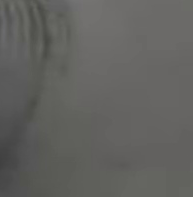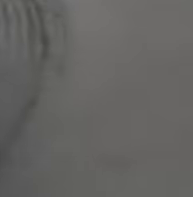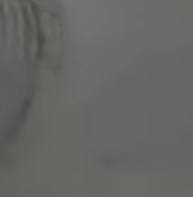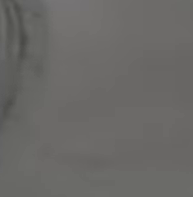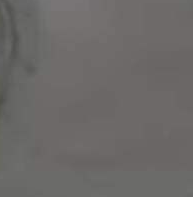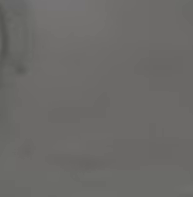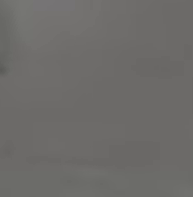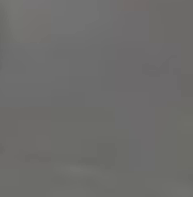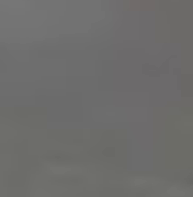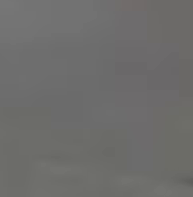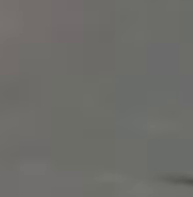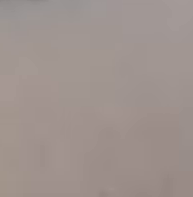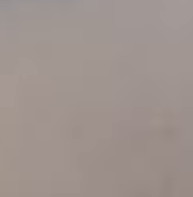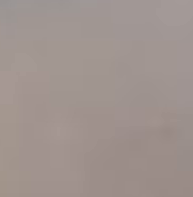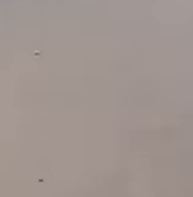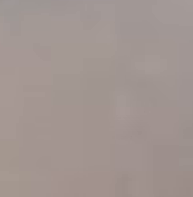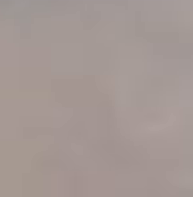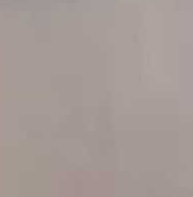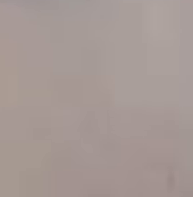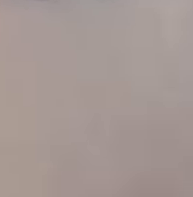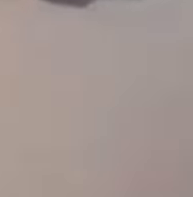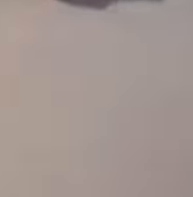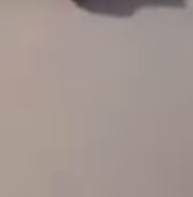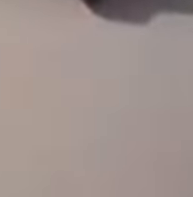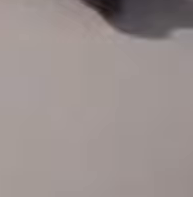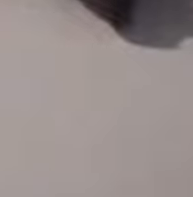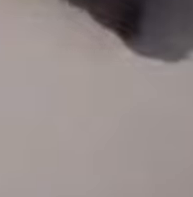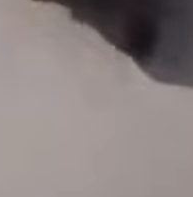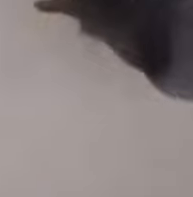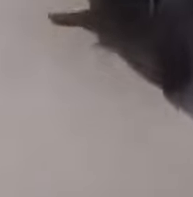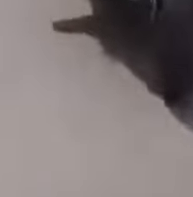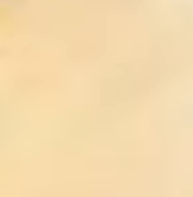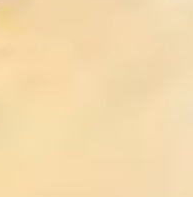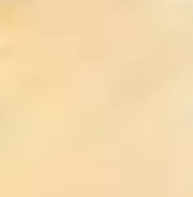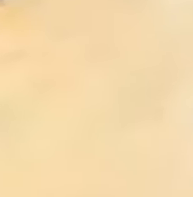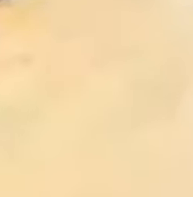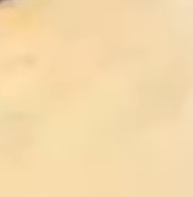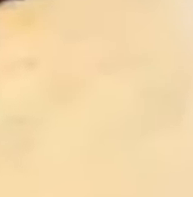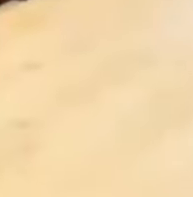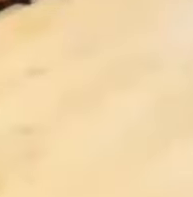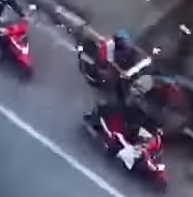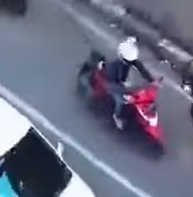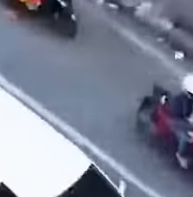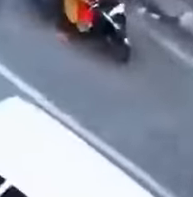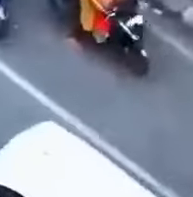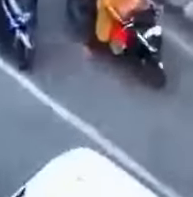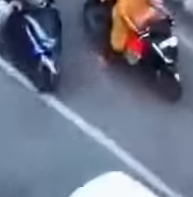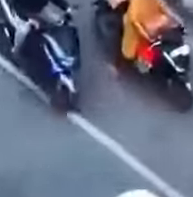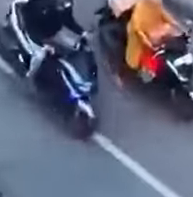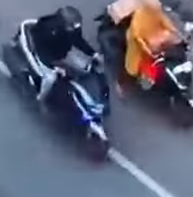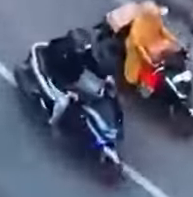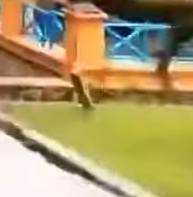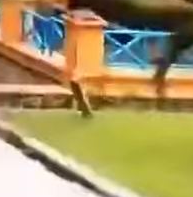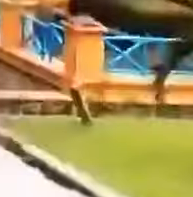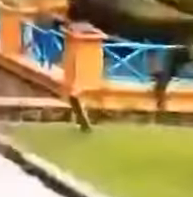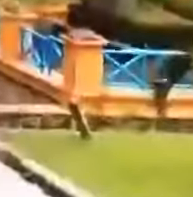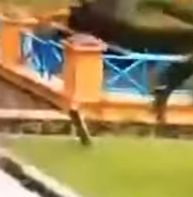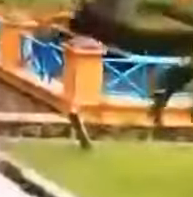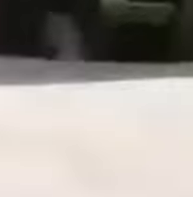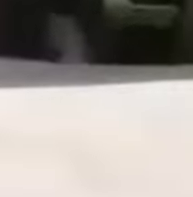Provinsi Jawa Barat sebagai inisiatif untuk menjangkau masyarakat di 27 kabupaten dan kota di Jawa